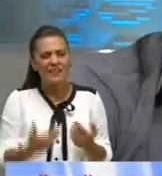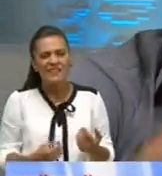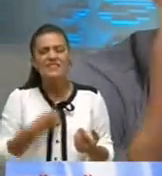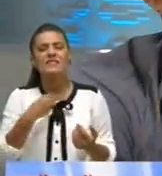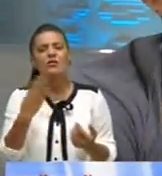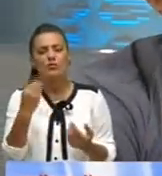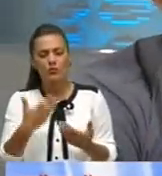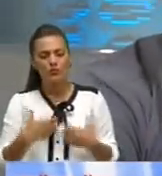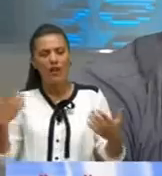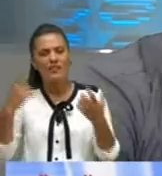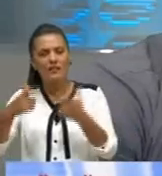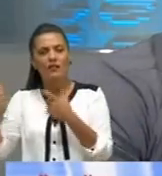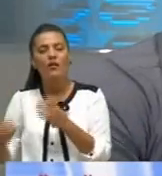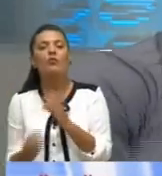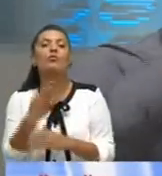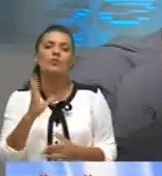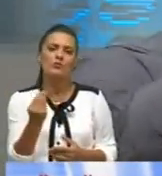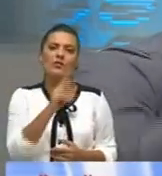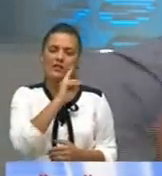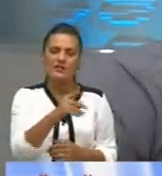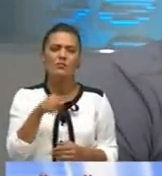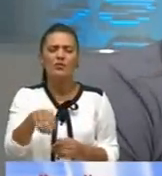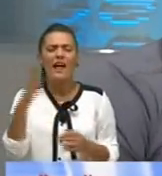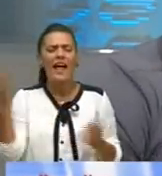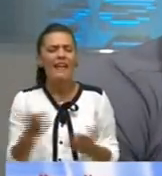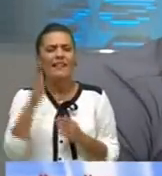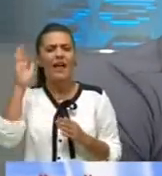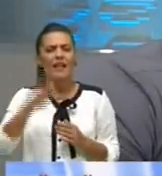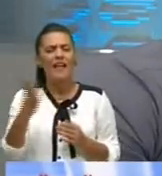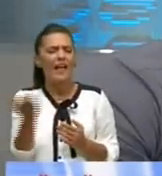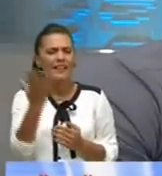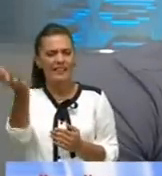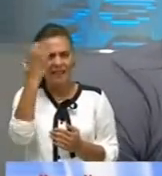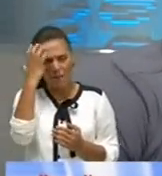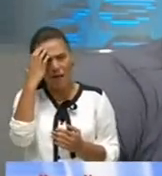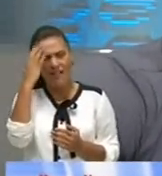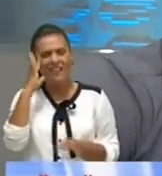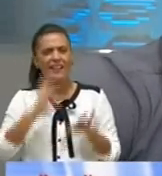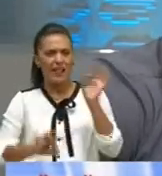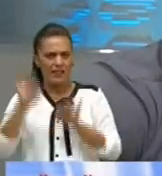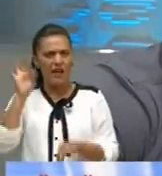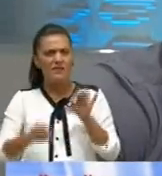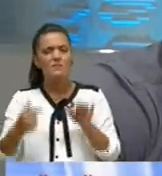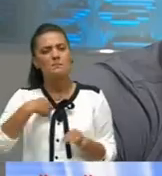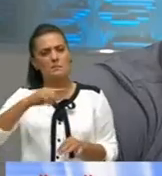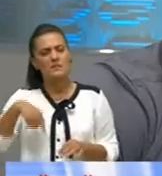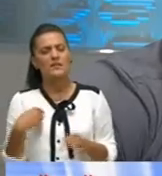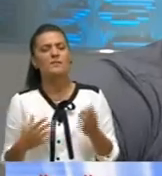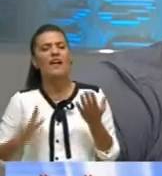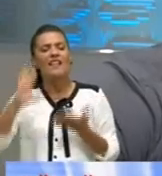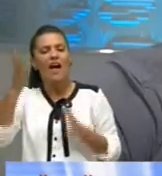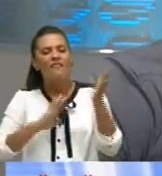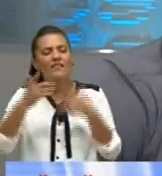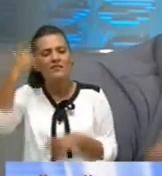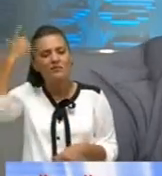hissedeceği güvenli ortamlarda kurmuyor ne yazık ki. Hı hı. Bunun en altta, en temeldeki zaten tedavisi bizim davranışçı